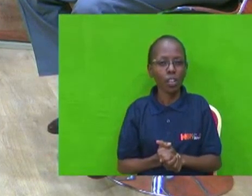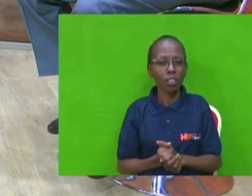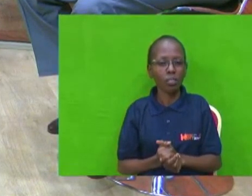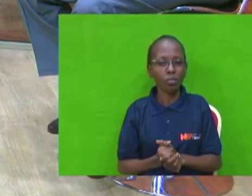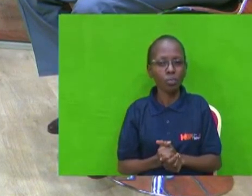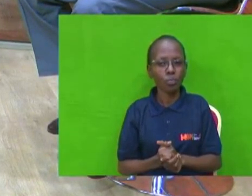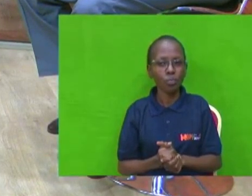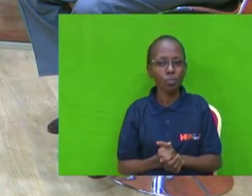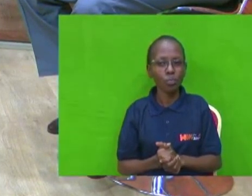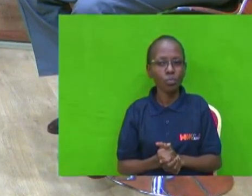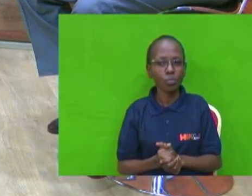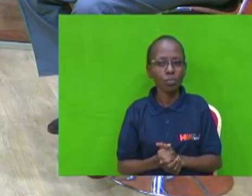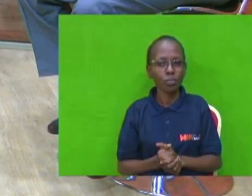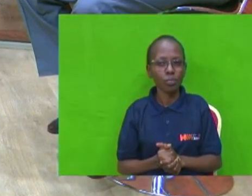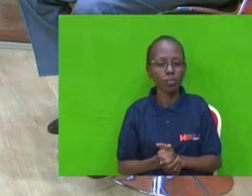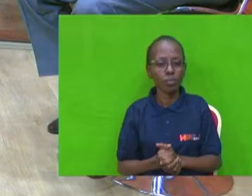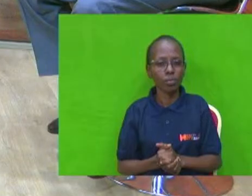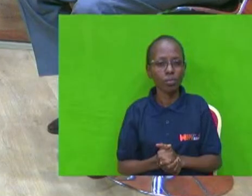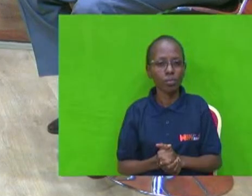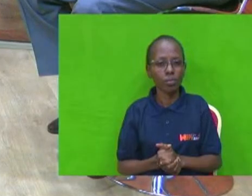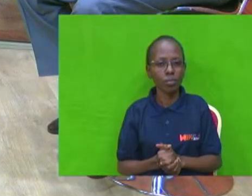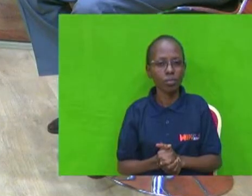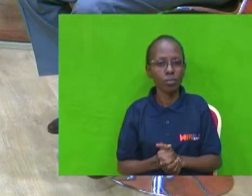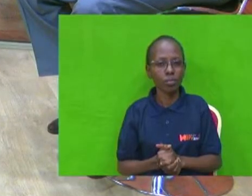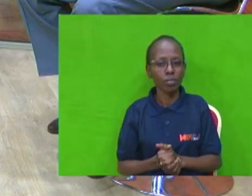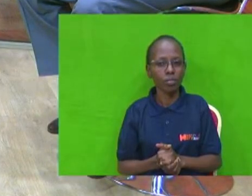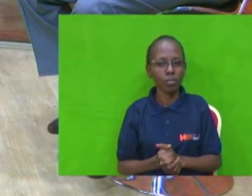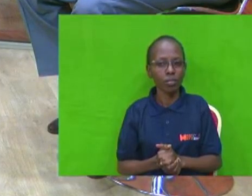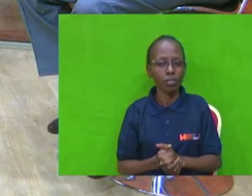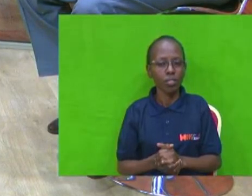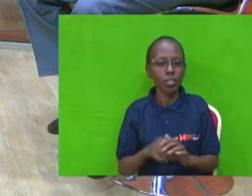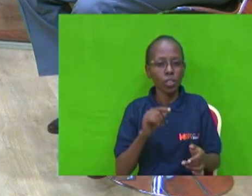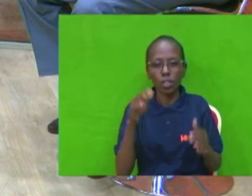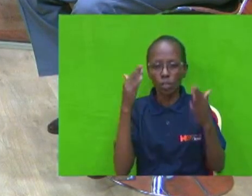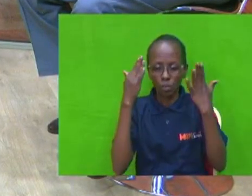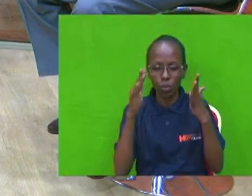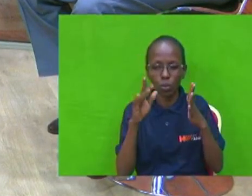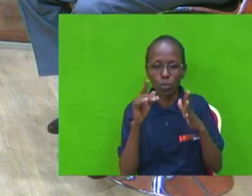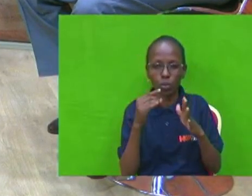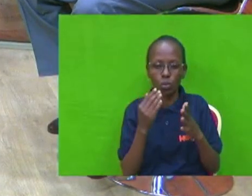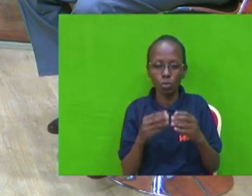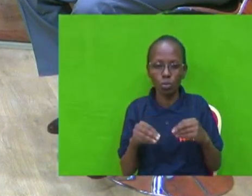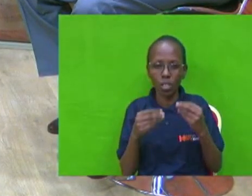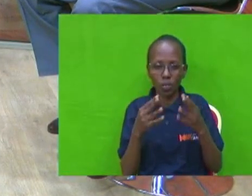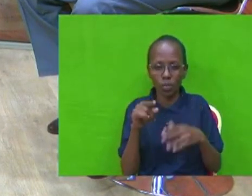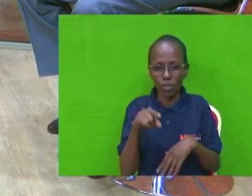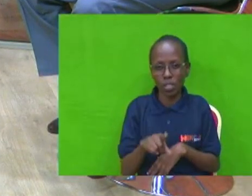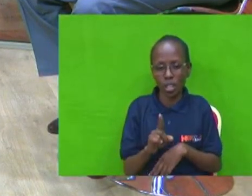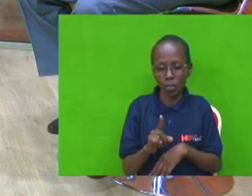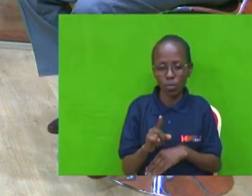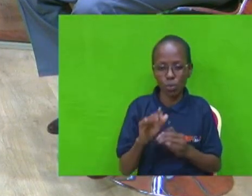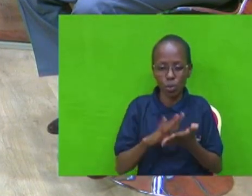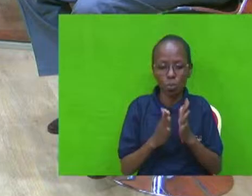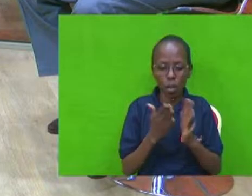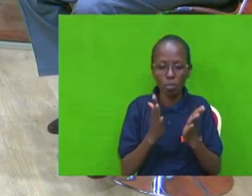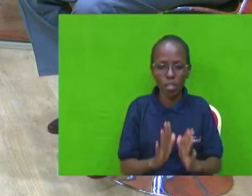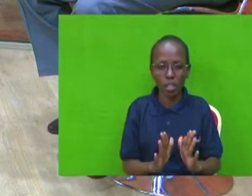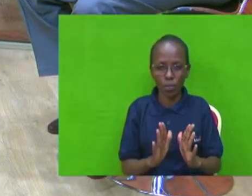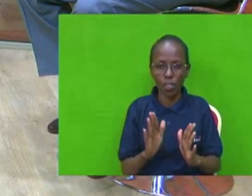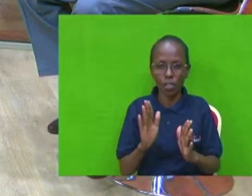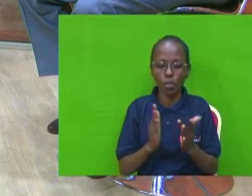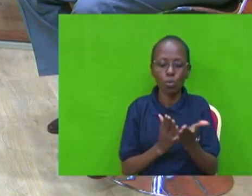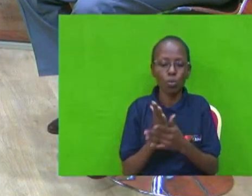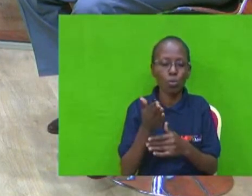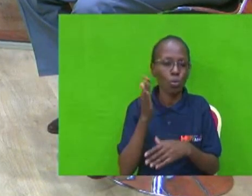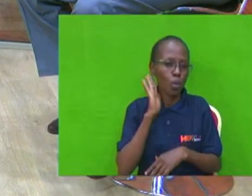hivi. Ama nianze vizuri? Hamjui ya kuwa kwake ambaye mnajitoa nafsi zenu kuwa watumwa wake katika